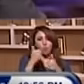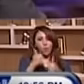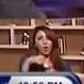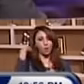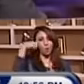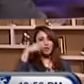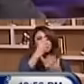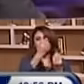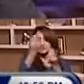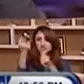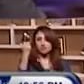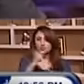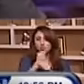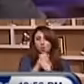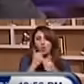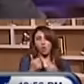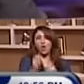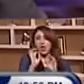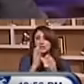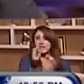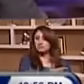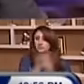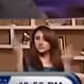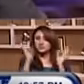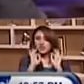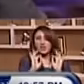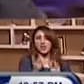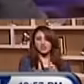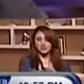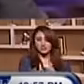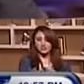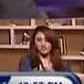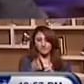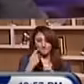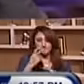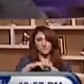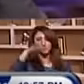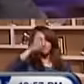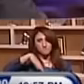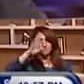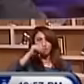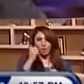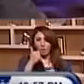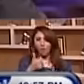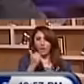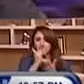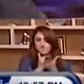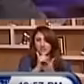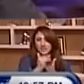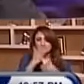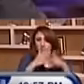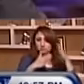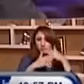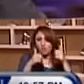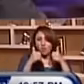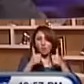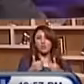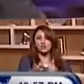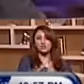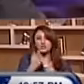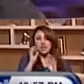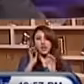اسامه ياسين اول ما بيطلعوا في حاجه بي يعني بيكلموا شبكه، بيكلموا الناس كتير قبل ما يطلعوا. الفكره التسويق